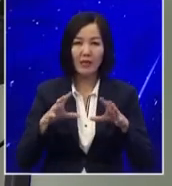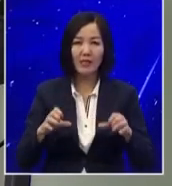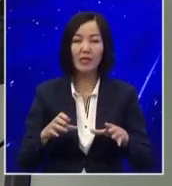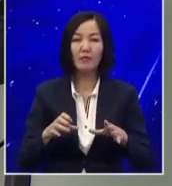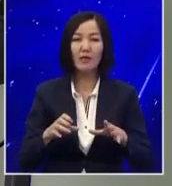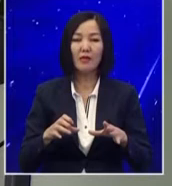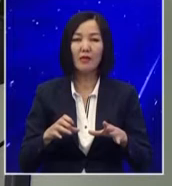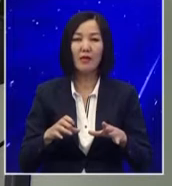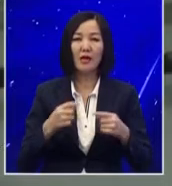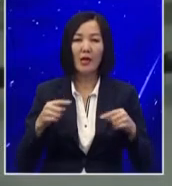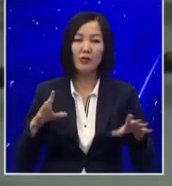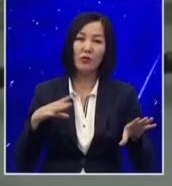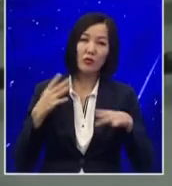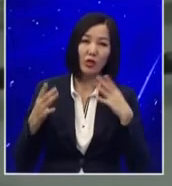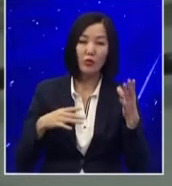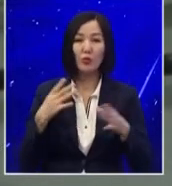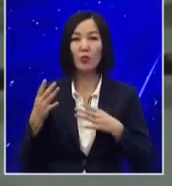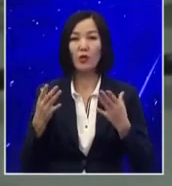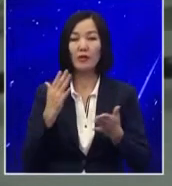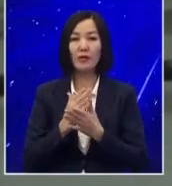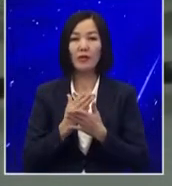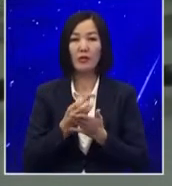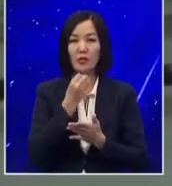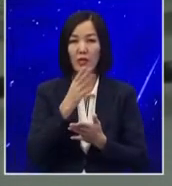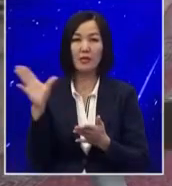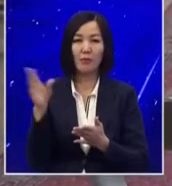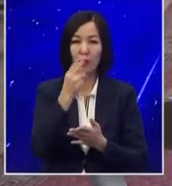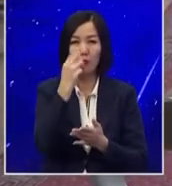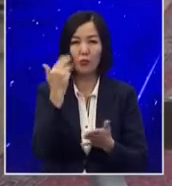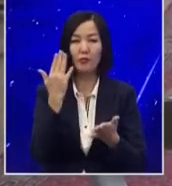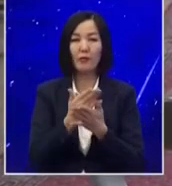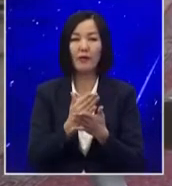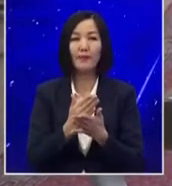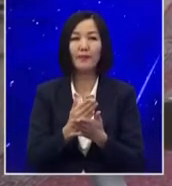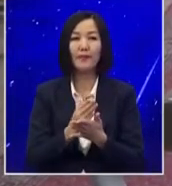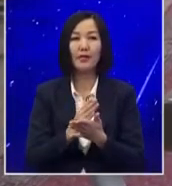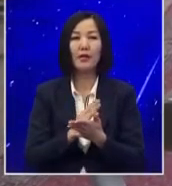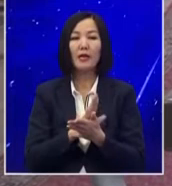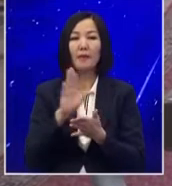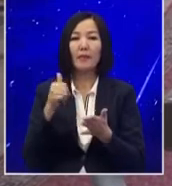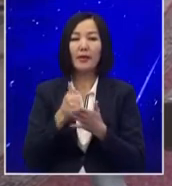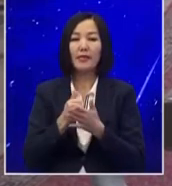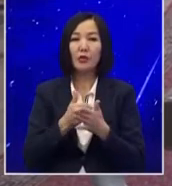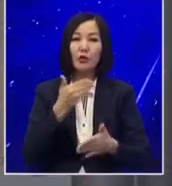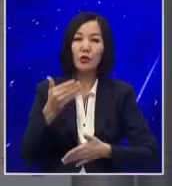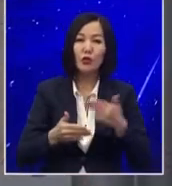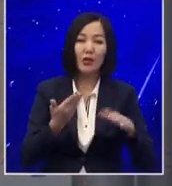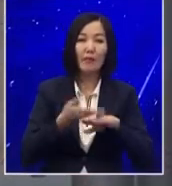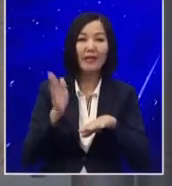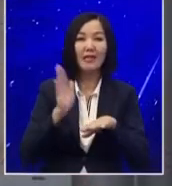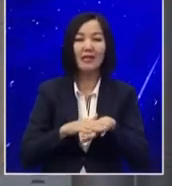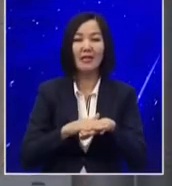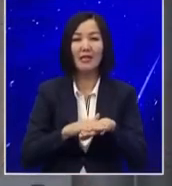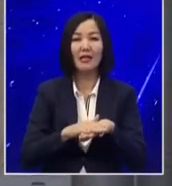аяққа тұрудың бәрі осы жерде нелері бар. Жақсы бұл жерде, бәрі ыңғайлы. Басты мақсат арбаға таңылған және қимыл қозғалысы шектелген